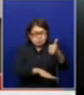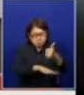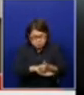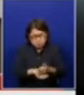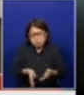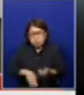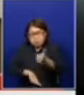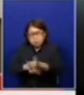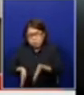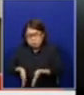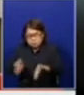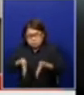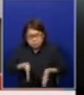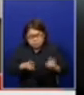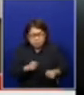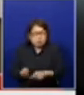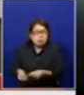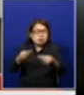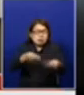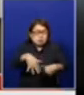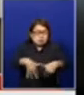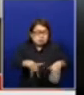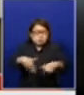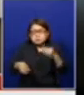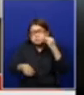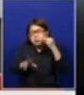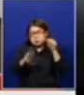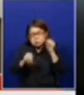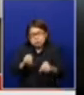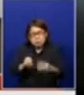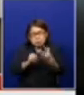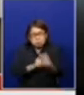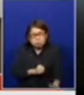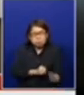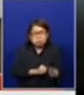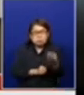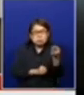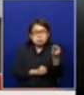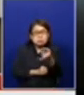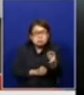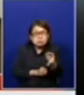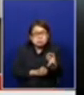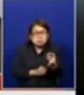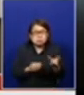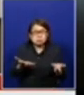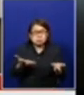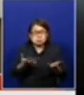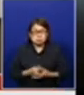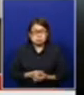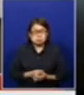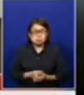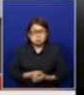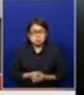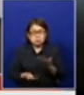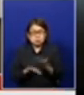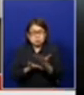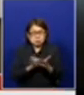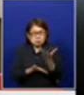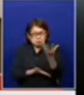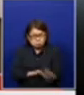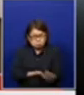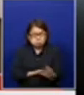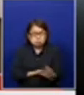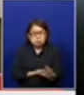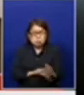พอถึงหมู่บ้านเหลือแต่ไม้ที่เสียบไปติ่มรอยน้ำหวานก็ไม่มีมันหมดเที่ย